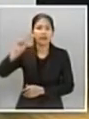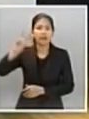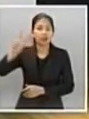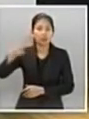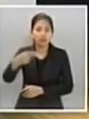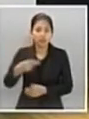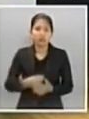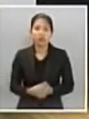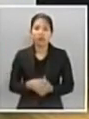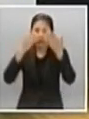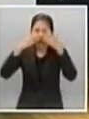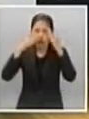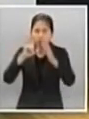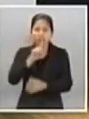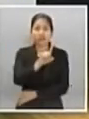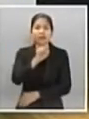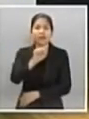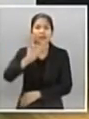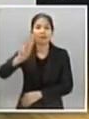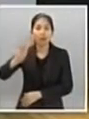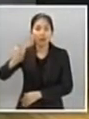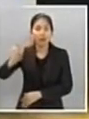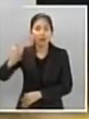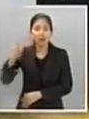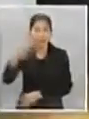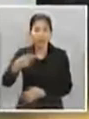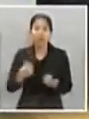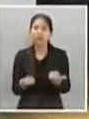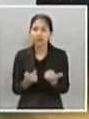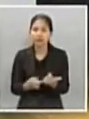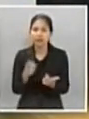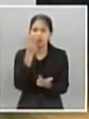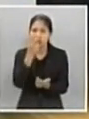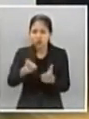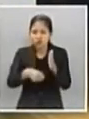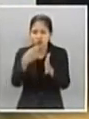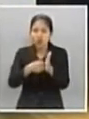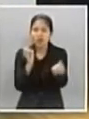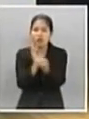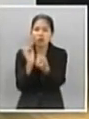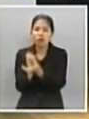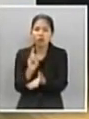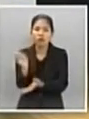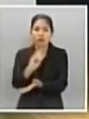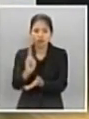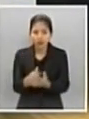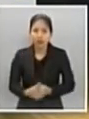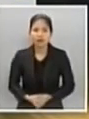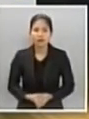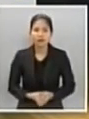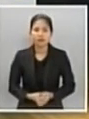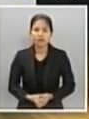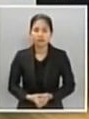คือ 184,080 คนนะคะนอกจากนั้นค่ะมาดูสาเหตุส่วนใหญ่เลยสาเหตุของความพิการเกิด